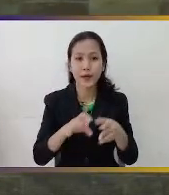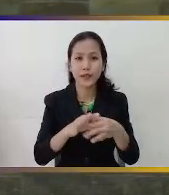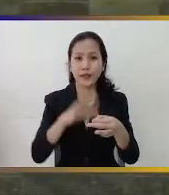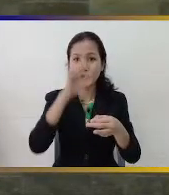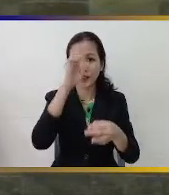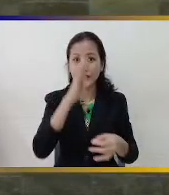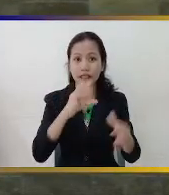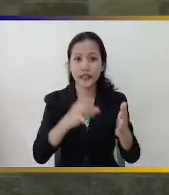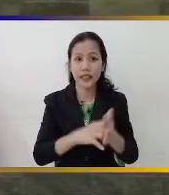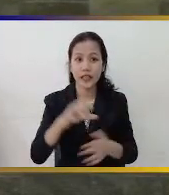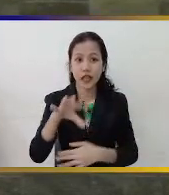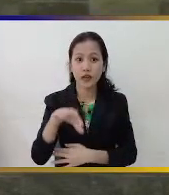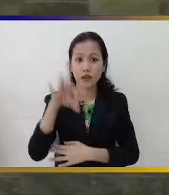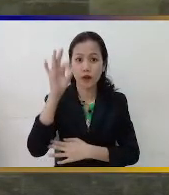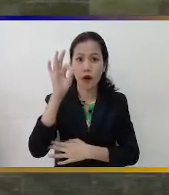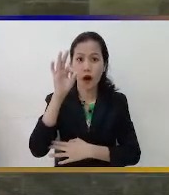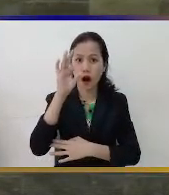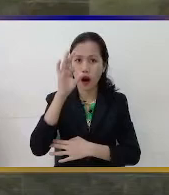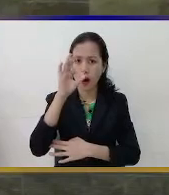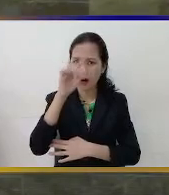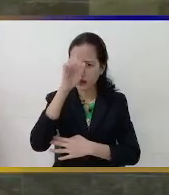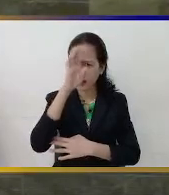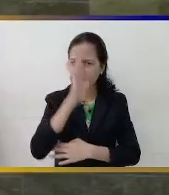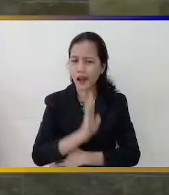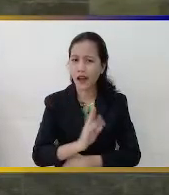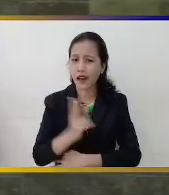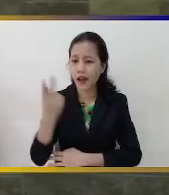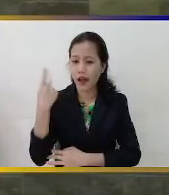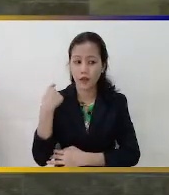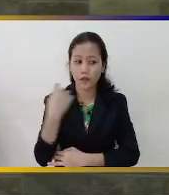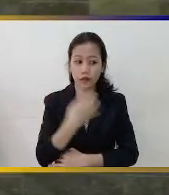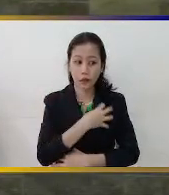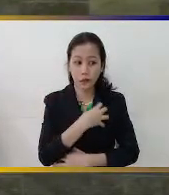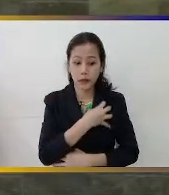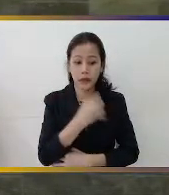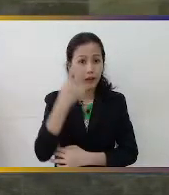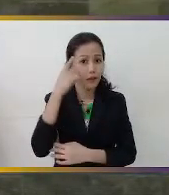that God has a complaint for the people.